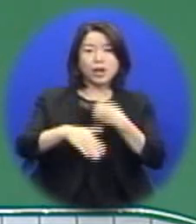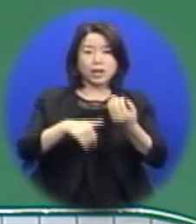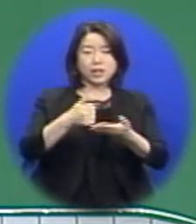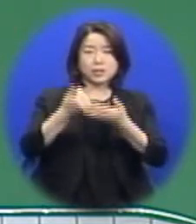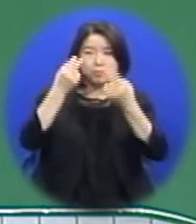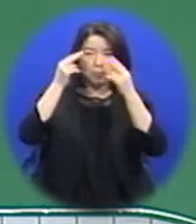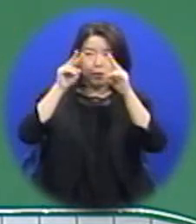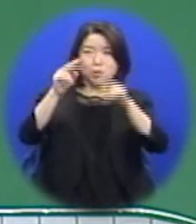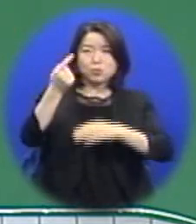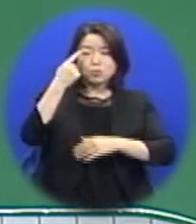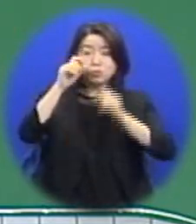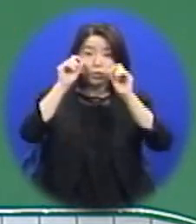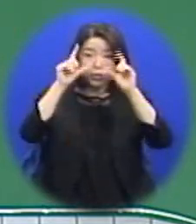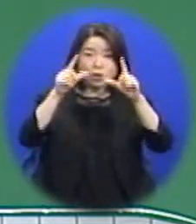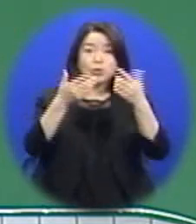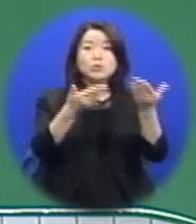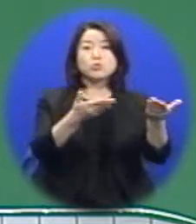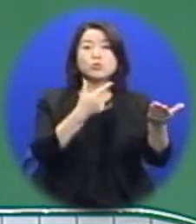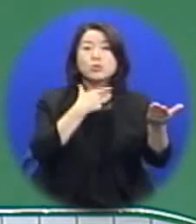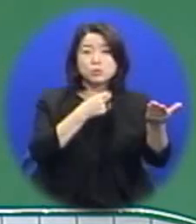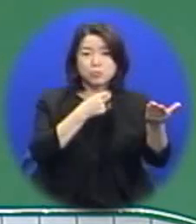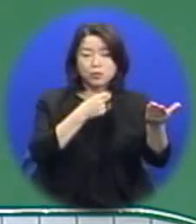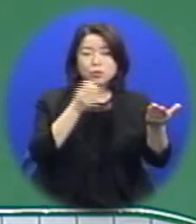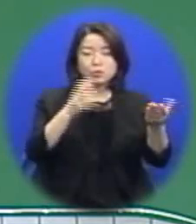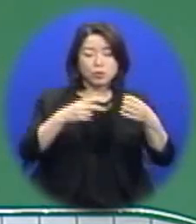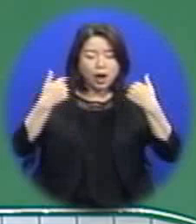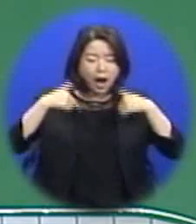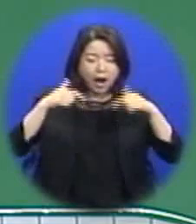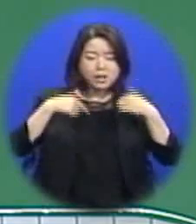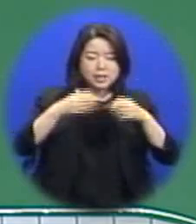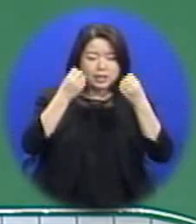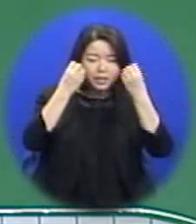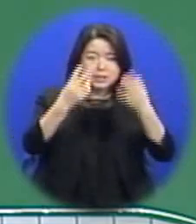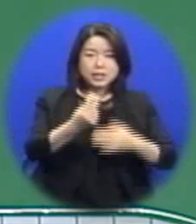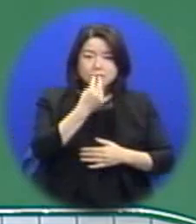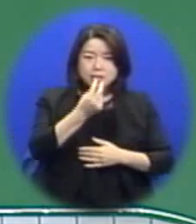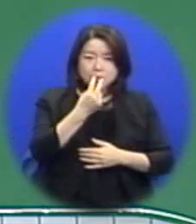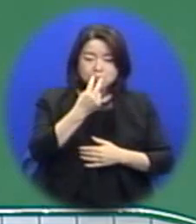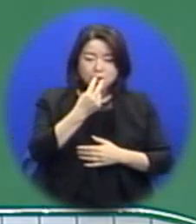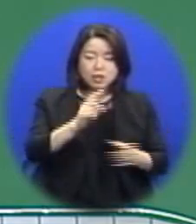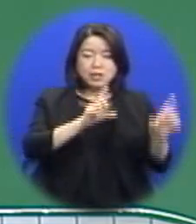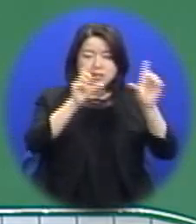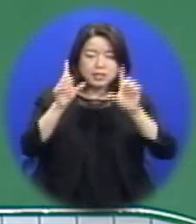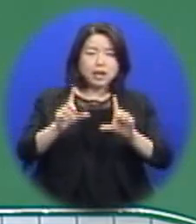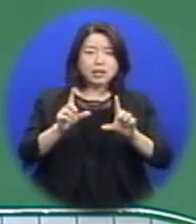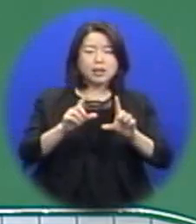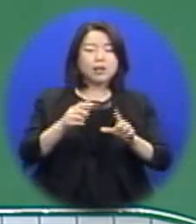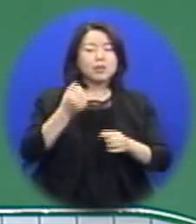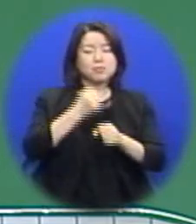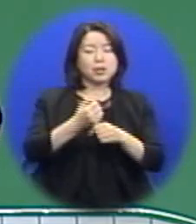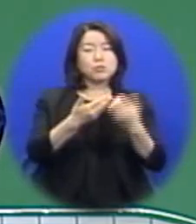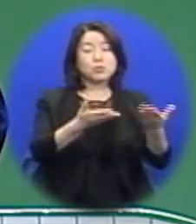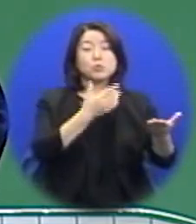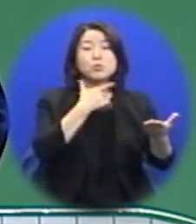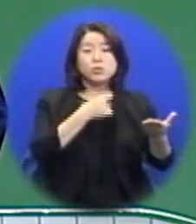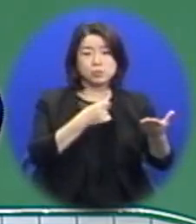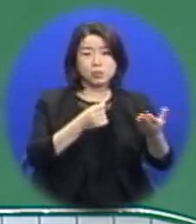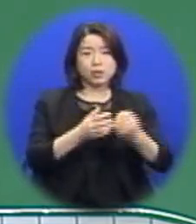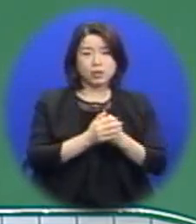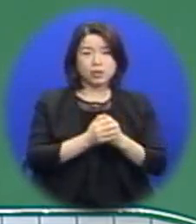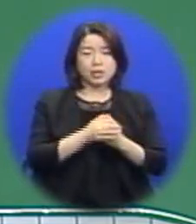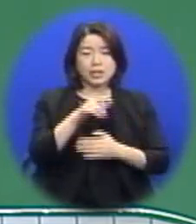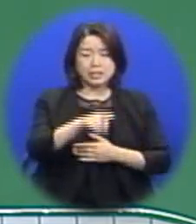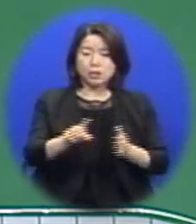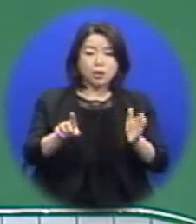바라보는 눈을 열어주시고 그리고 항상 새 생명의 창조의 삶을 살게 하세요. 이건